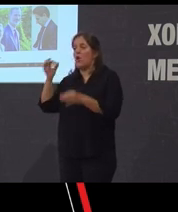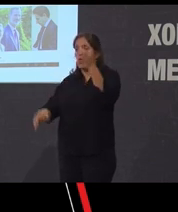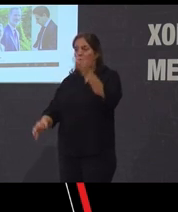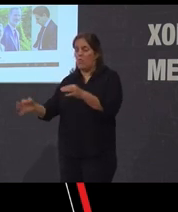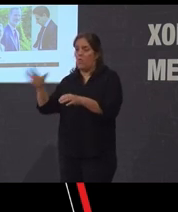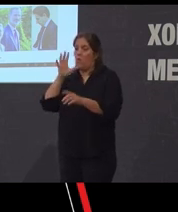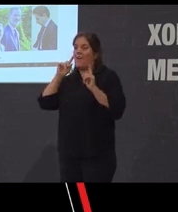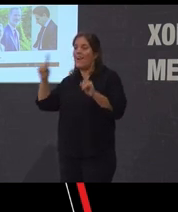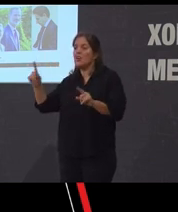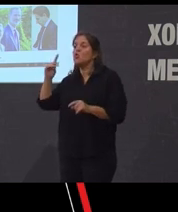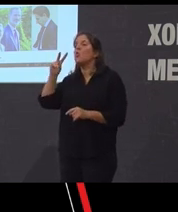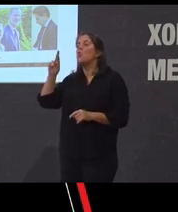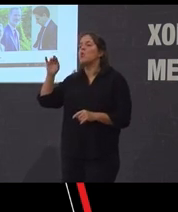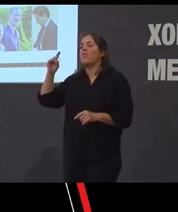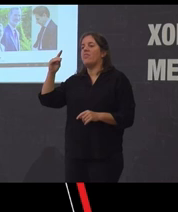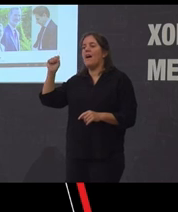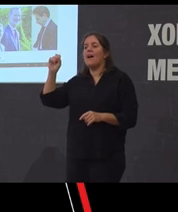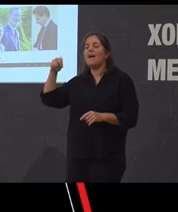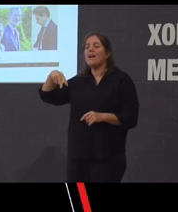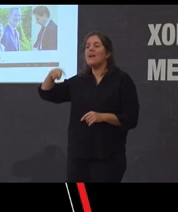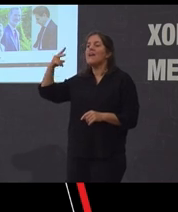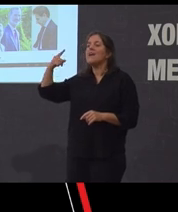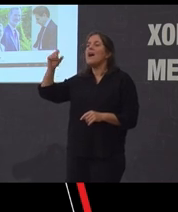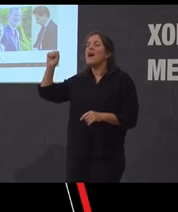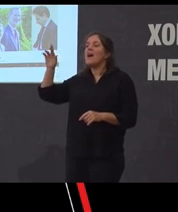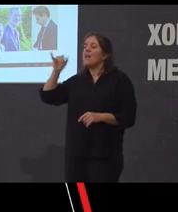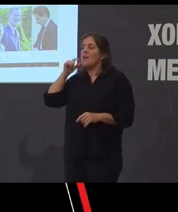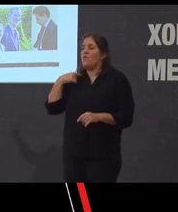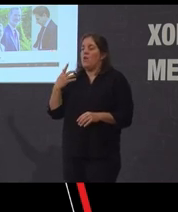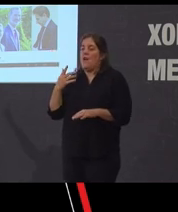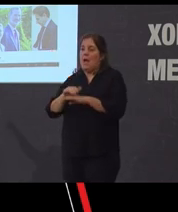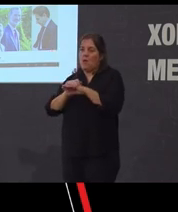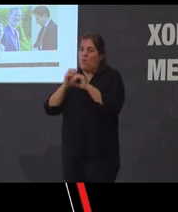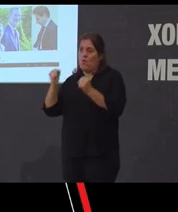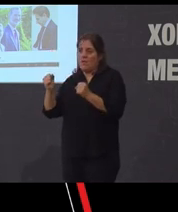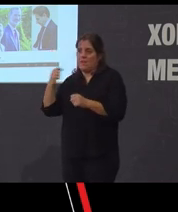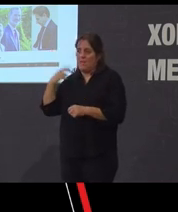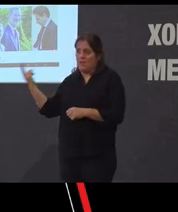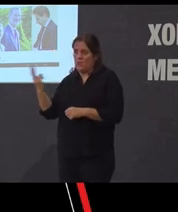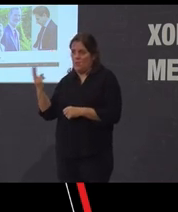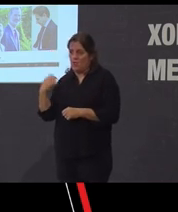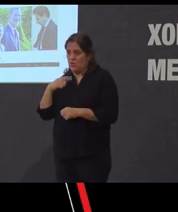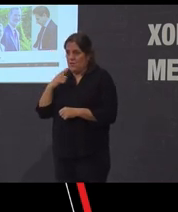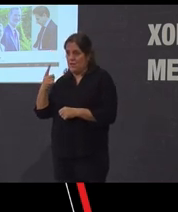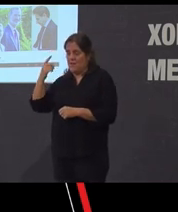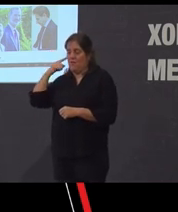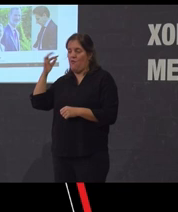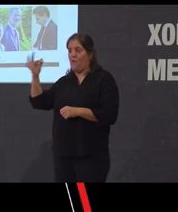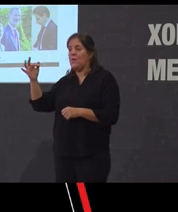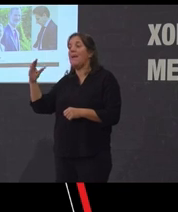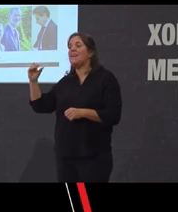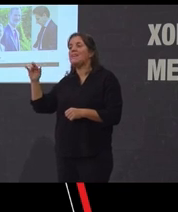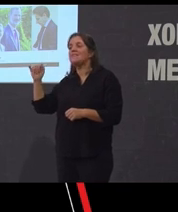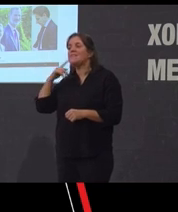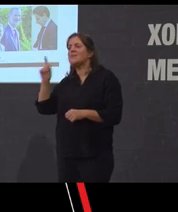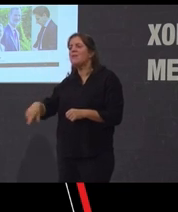Urdangarín, íntimo amigo de Felipe e de Cristina. En esta outra foto o temos con Kiko